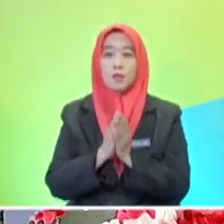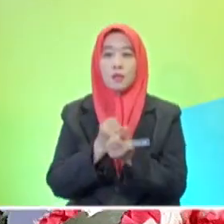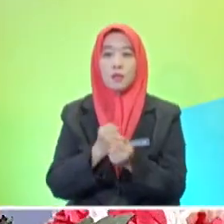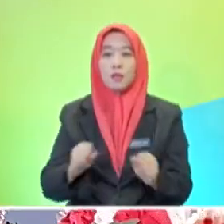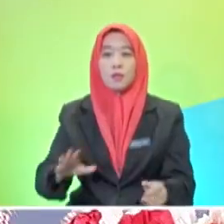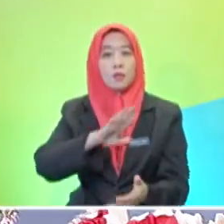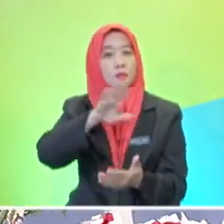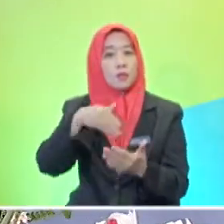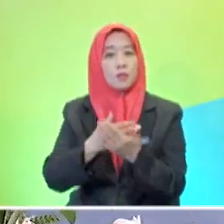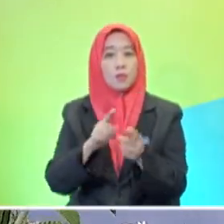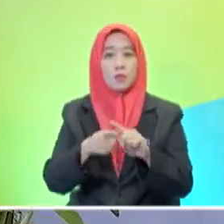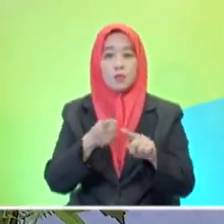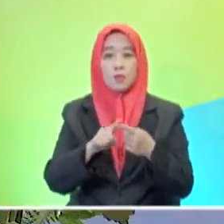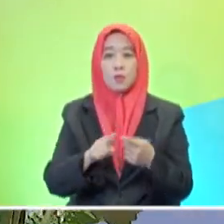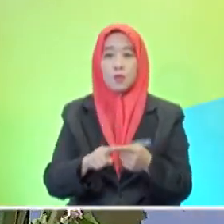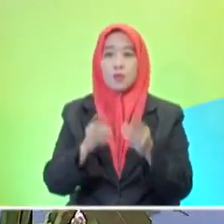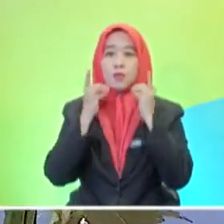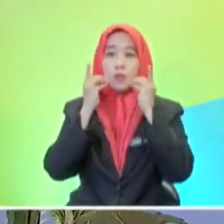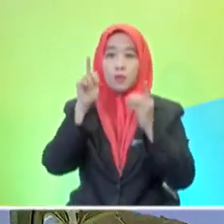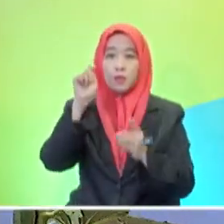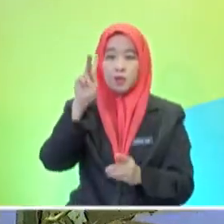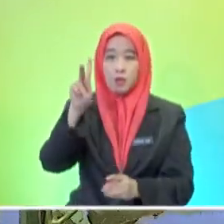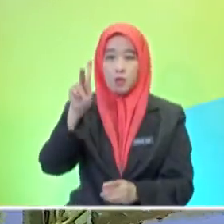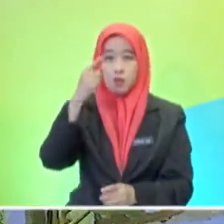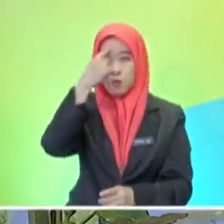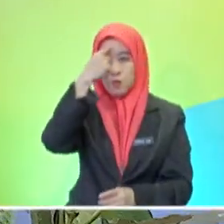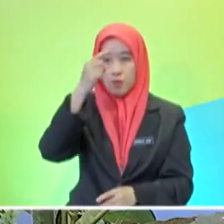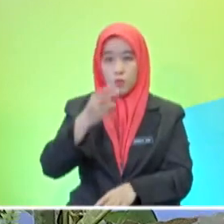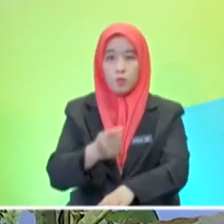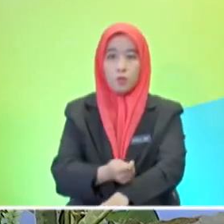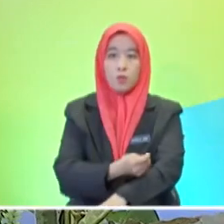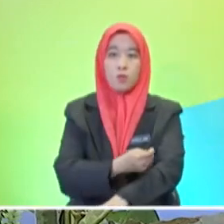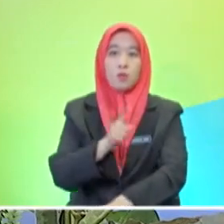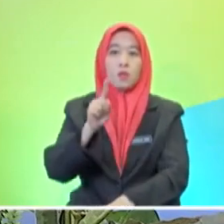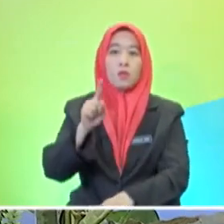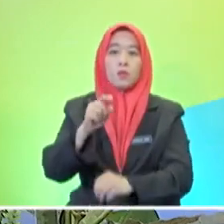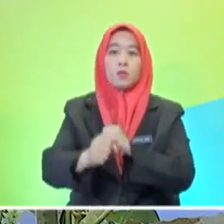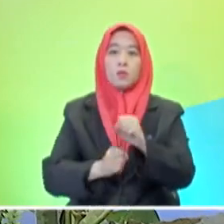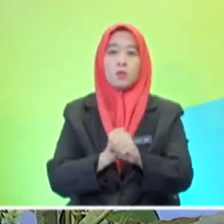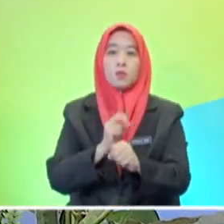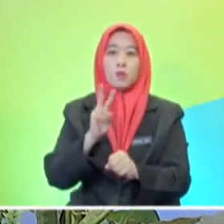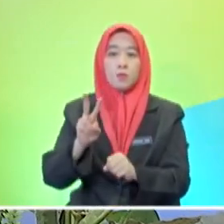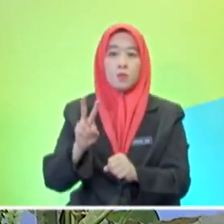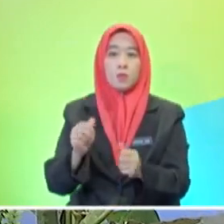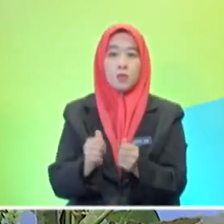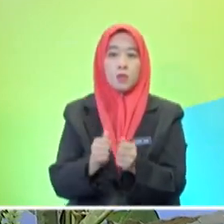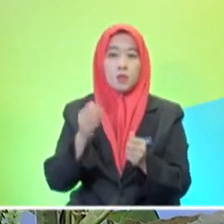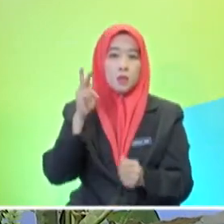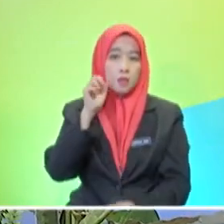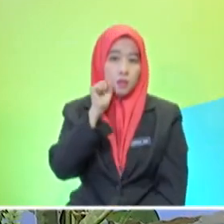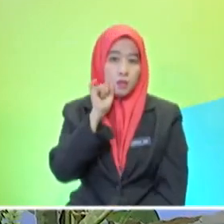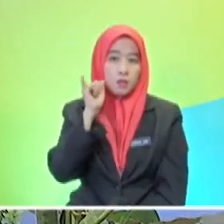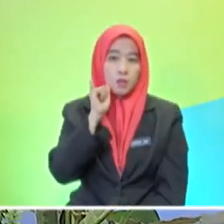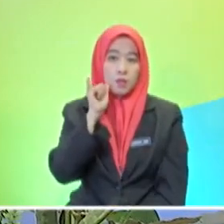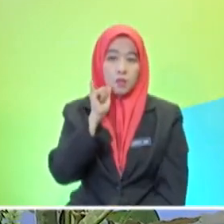menonton rancangan Didik TV KPM bagi slot tahap 1 hari ini bersama Kak Syafiqah. Dan hari ini ya